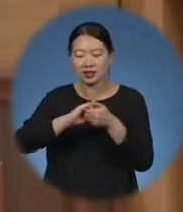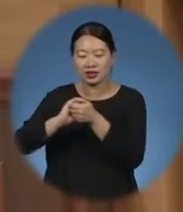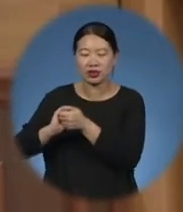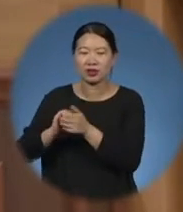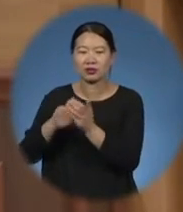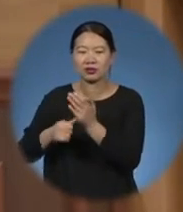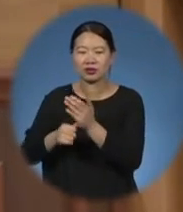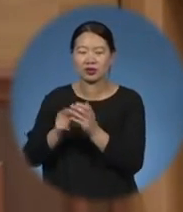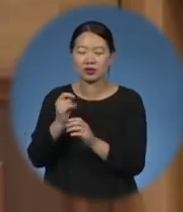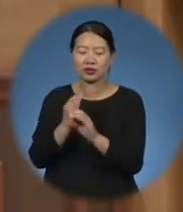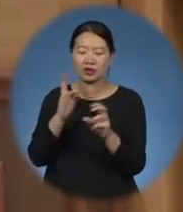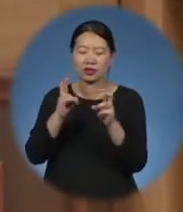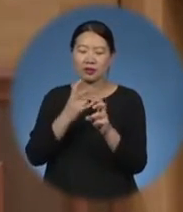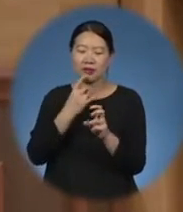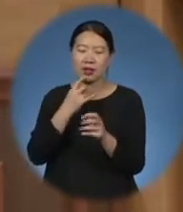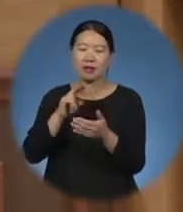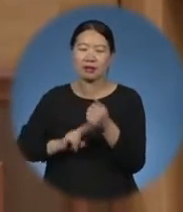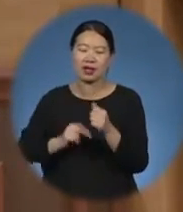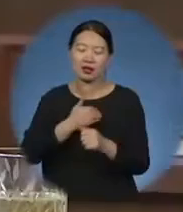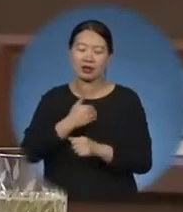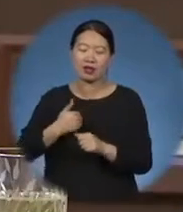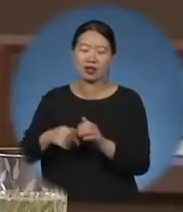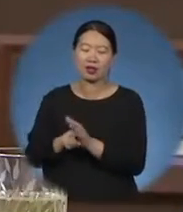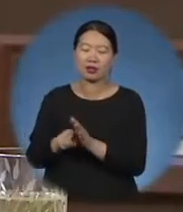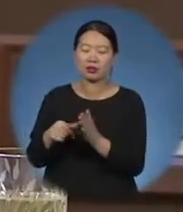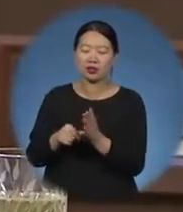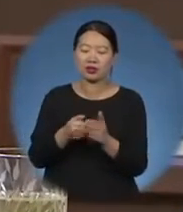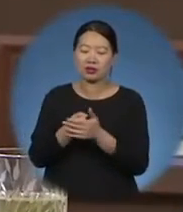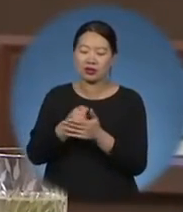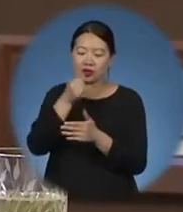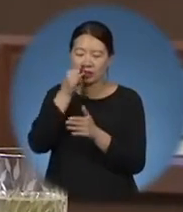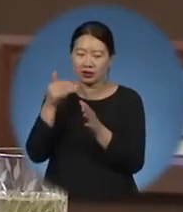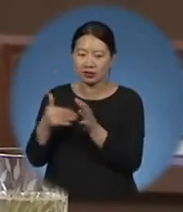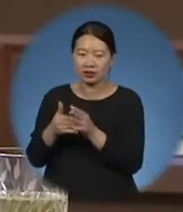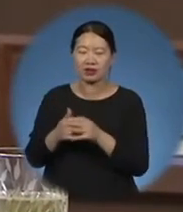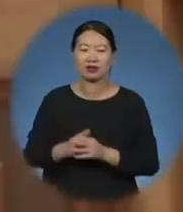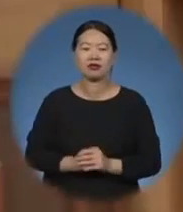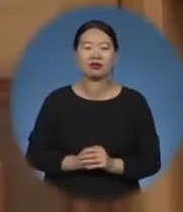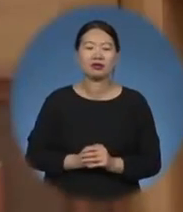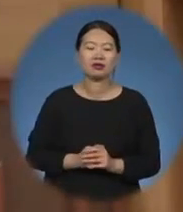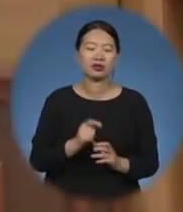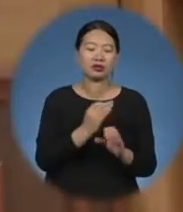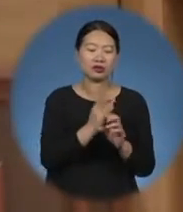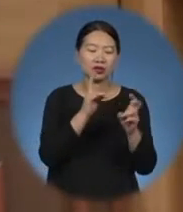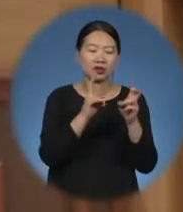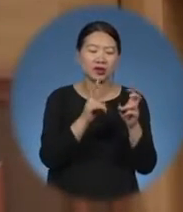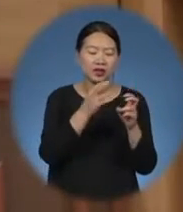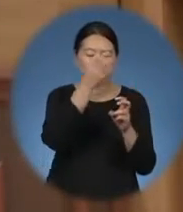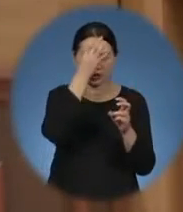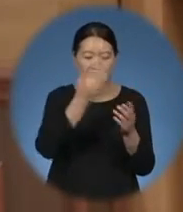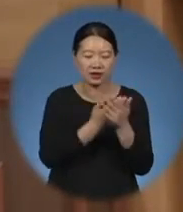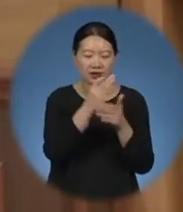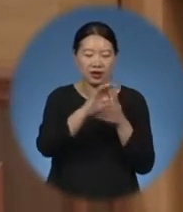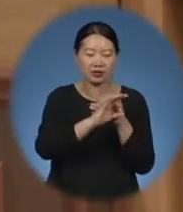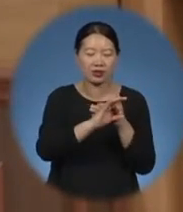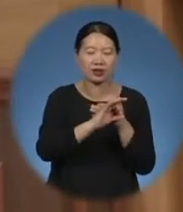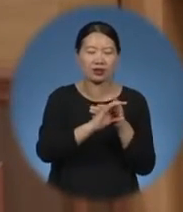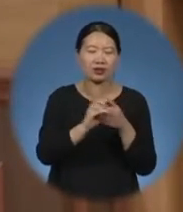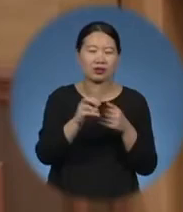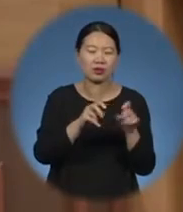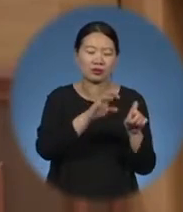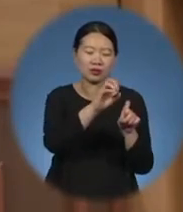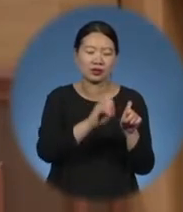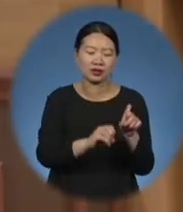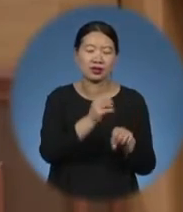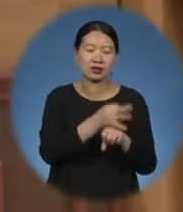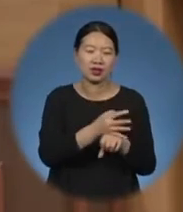할 수 있도록 그렇게 품목이 이제 정해져 있습니다. 품목을 정해놨어요? 예, 예. 그래서 중소기업이 기술 개발을 하게 되면 기술 개발 제품을 또 10% 이상 또